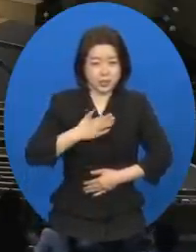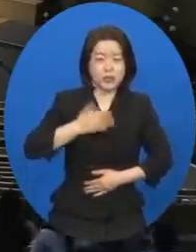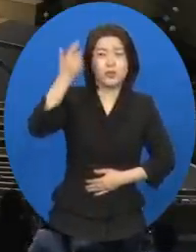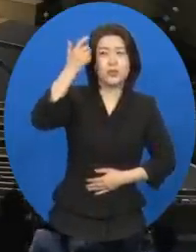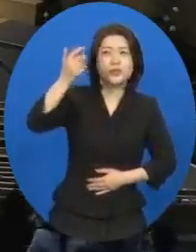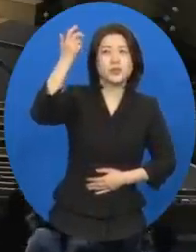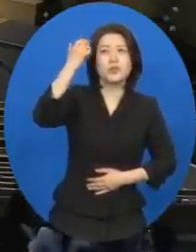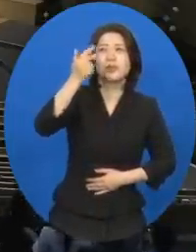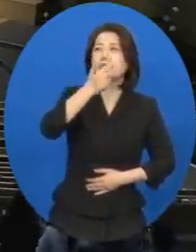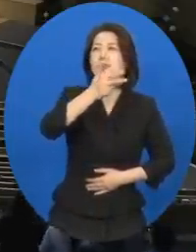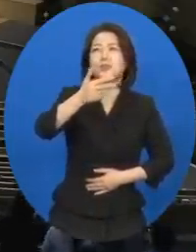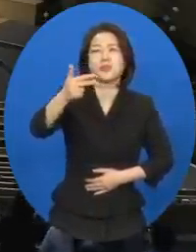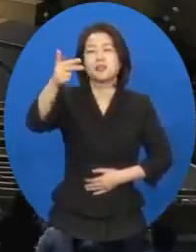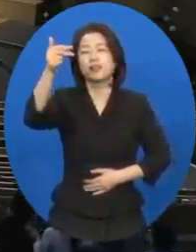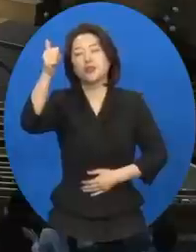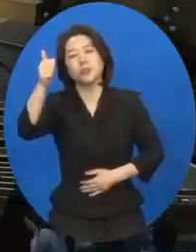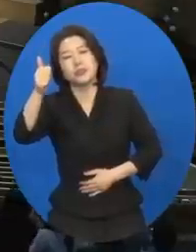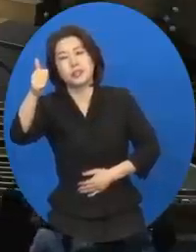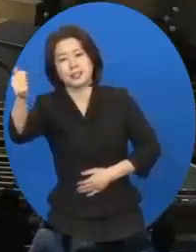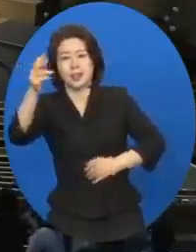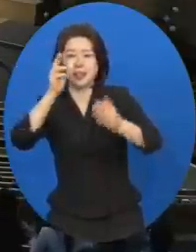영이 주를